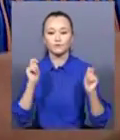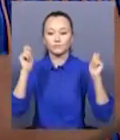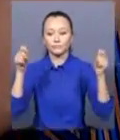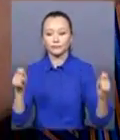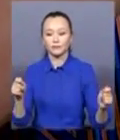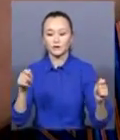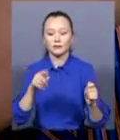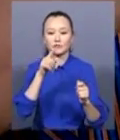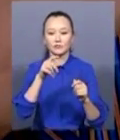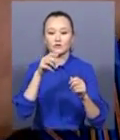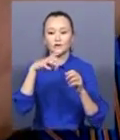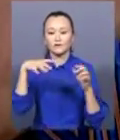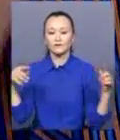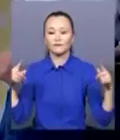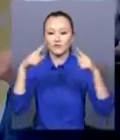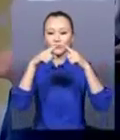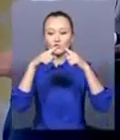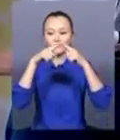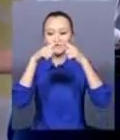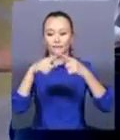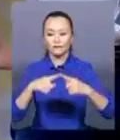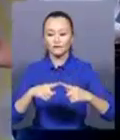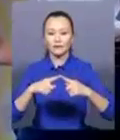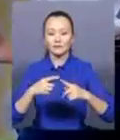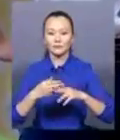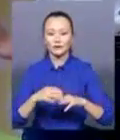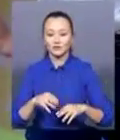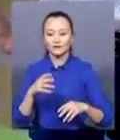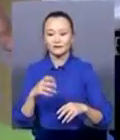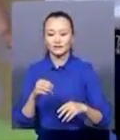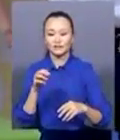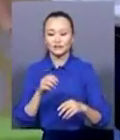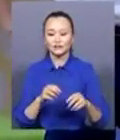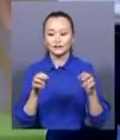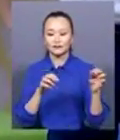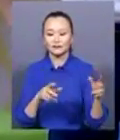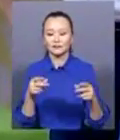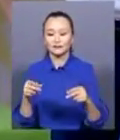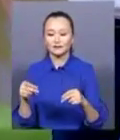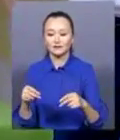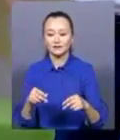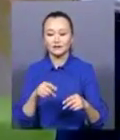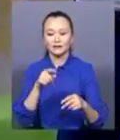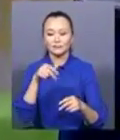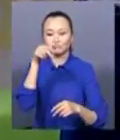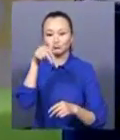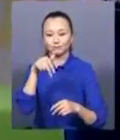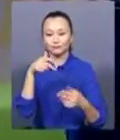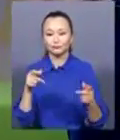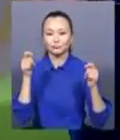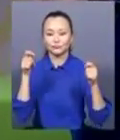и цепляется уже на шуруп. А, то есть вот картина, которая с веревочкой, ты вот ищешь пальцами, где да, она. Да, где она. Вот... Это очень